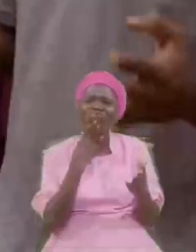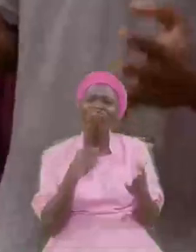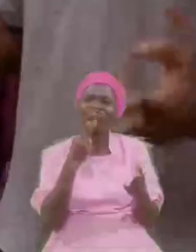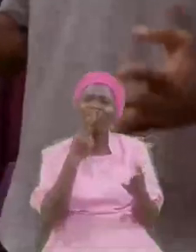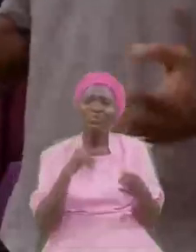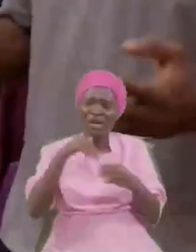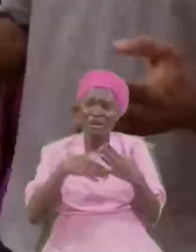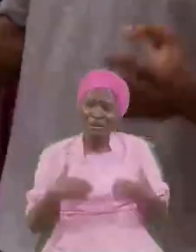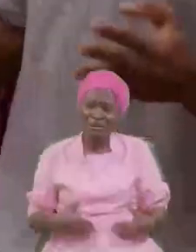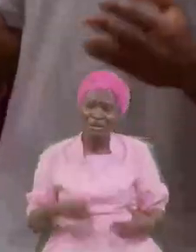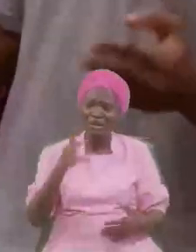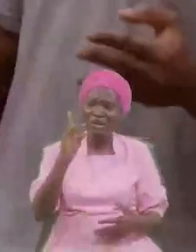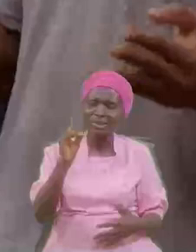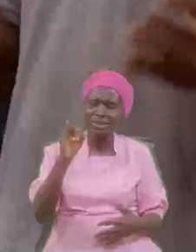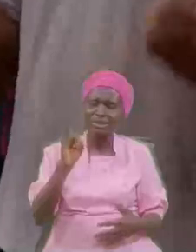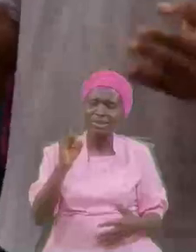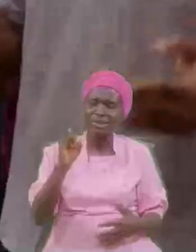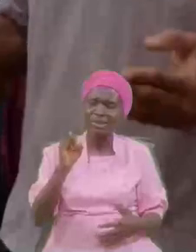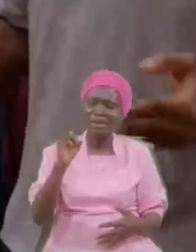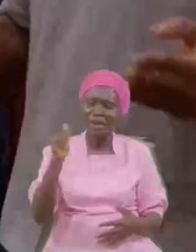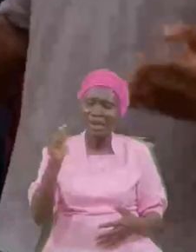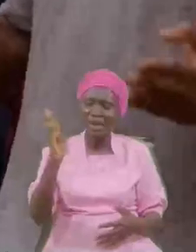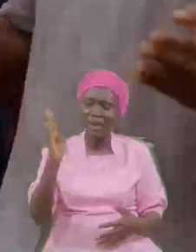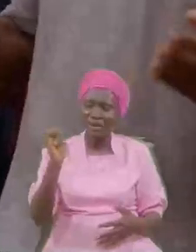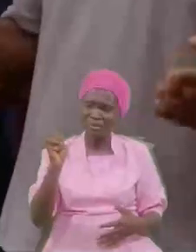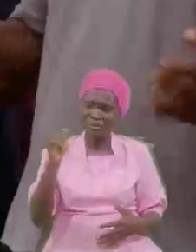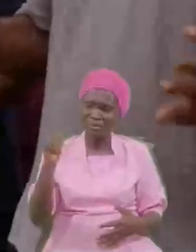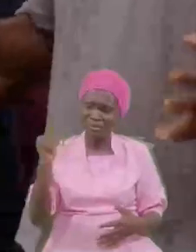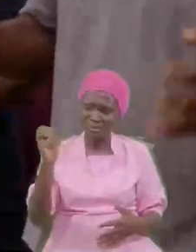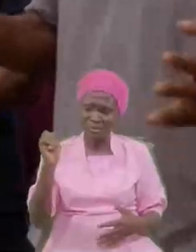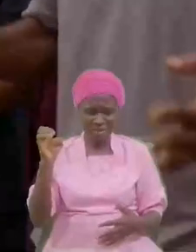parlez au Seigneur, il vous guérira.